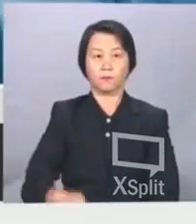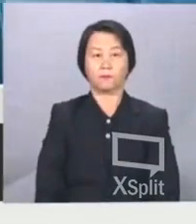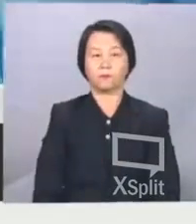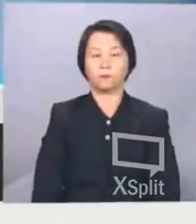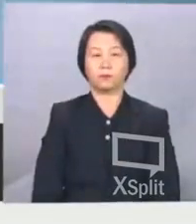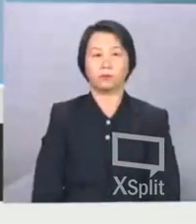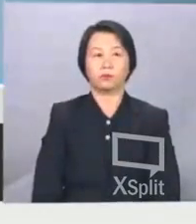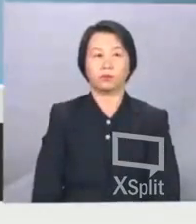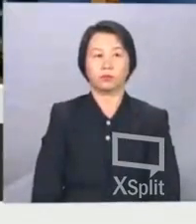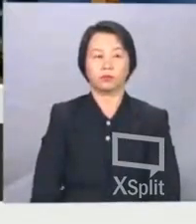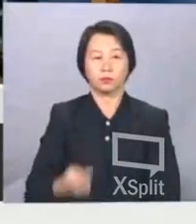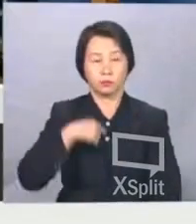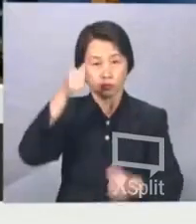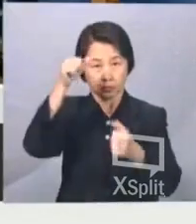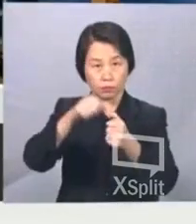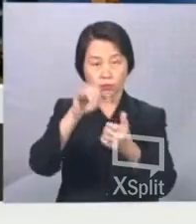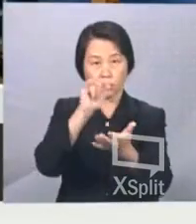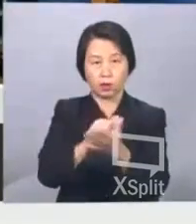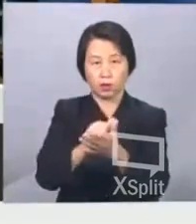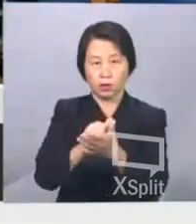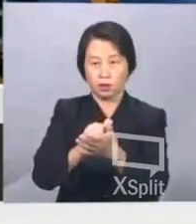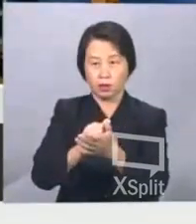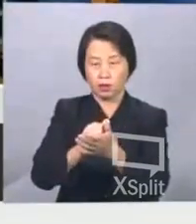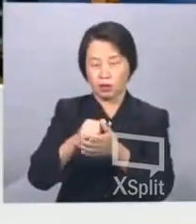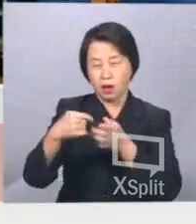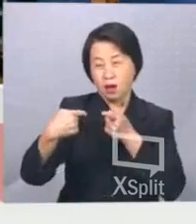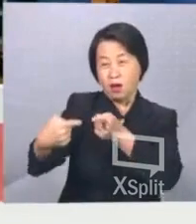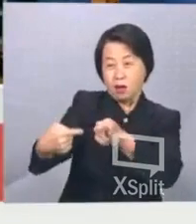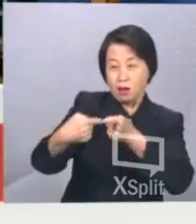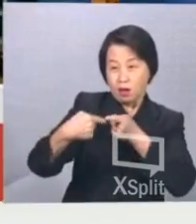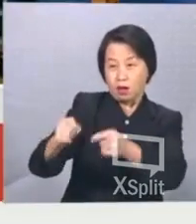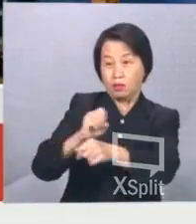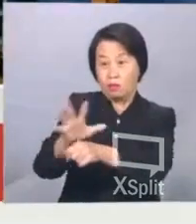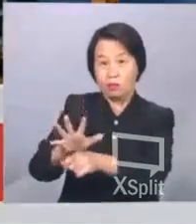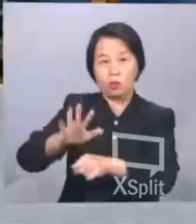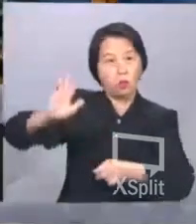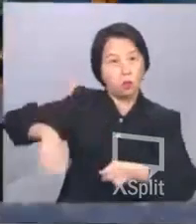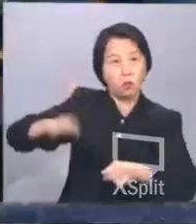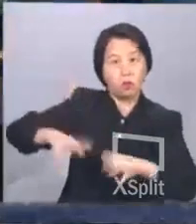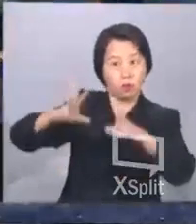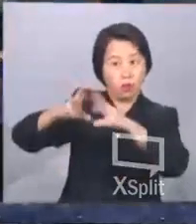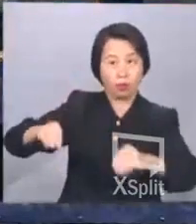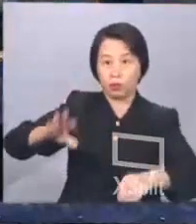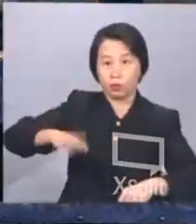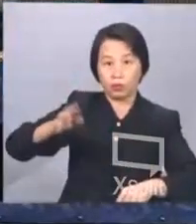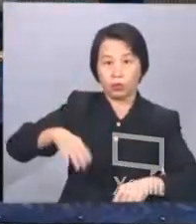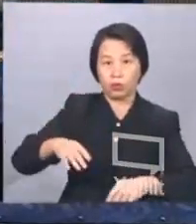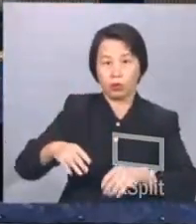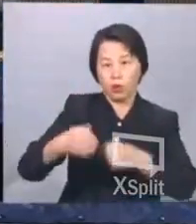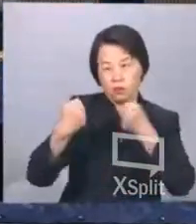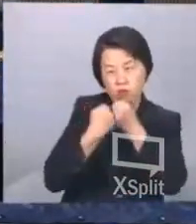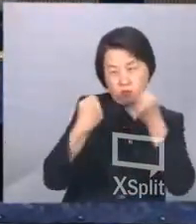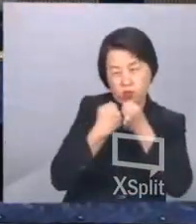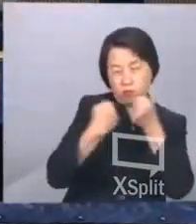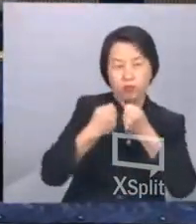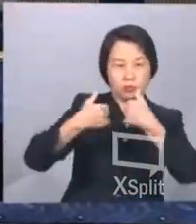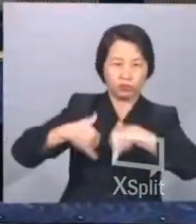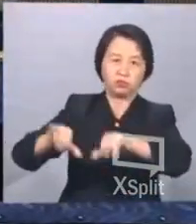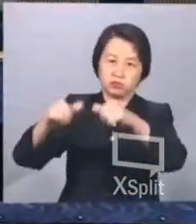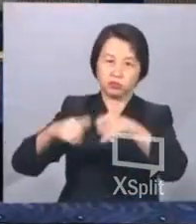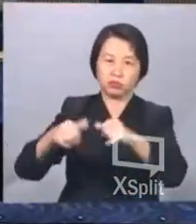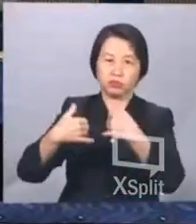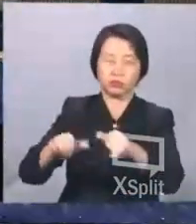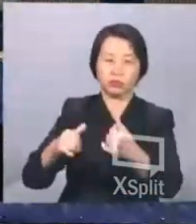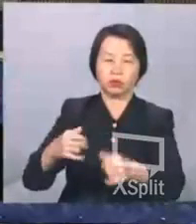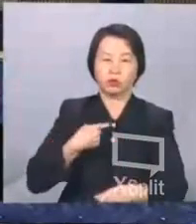e-learning rimanews Z2 won't come with mungkin is not yet vulva the site is still on